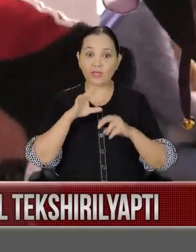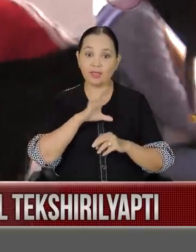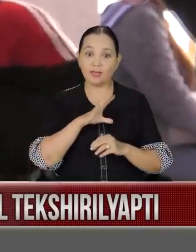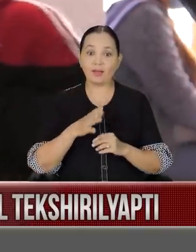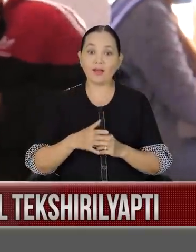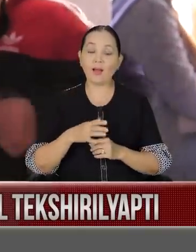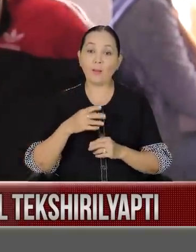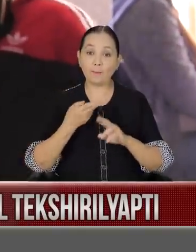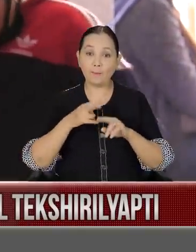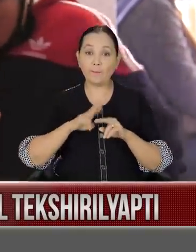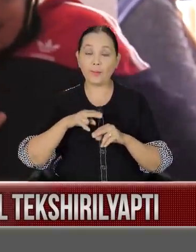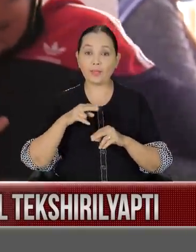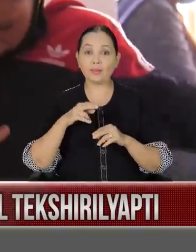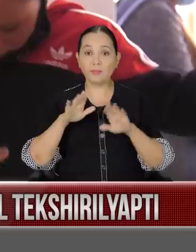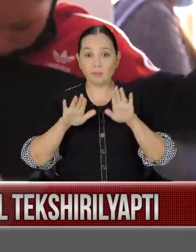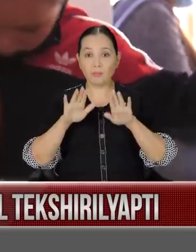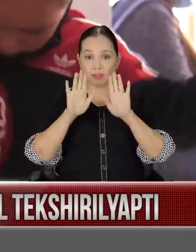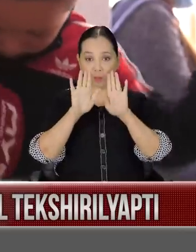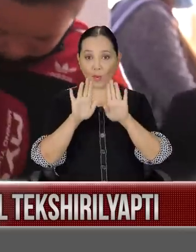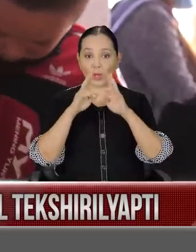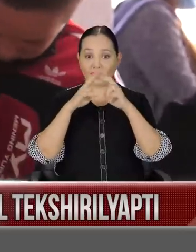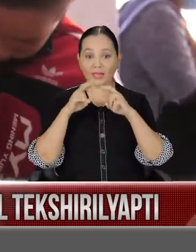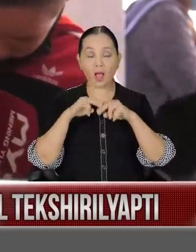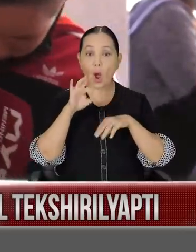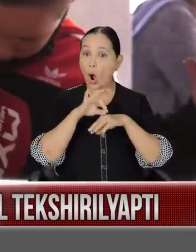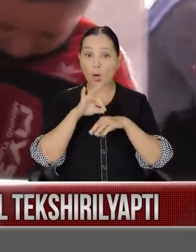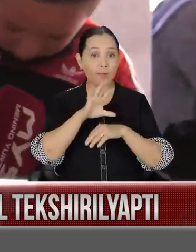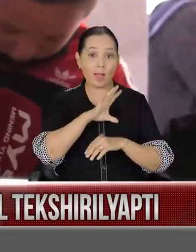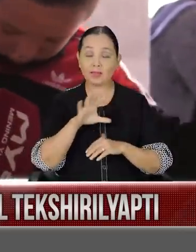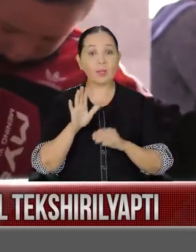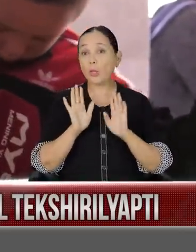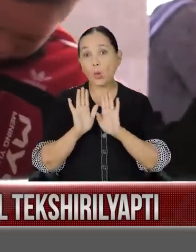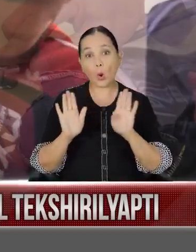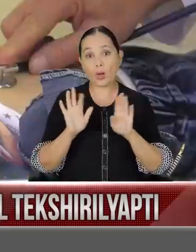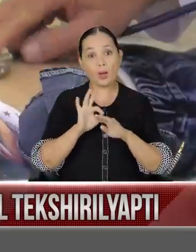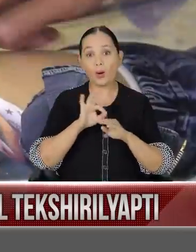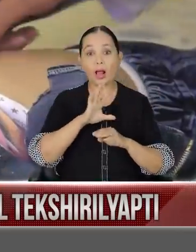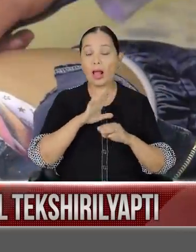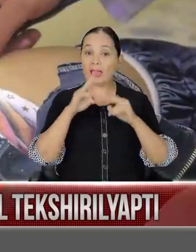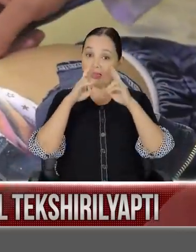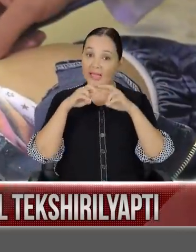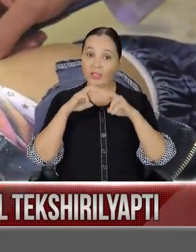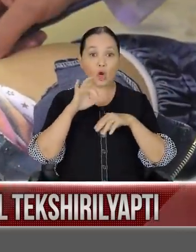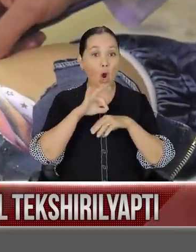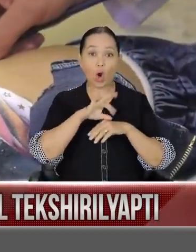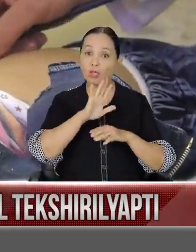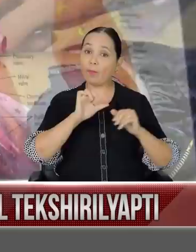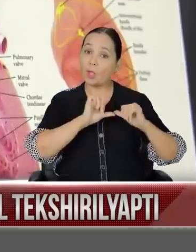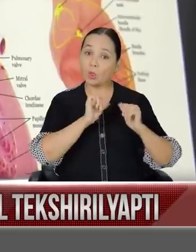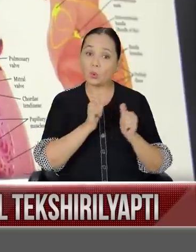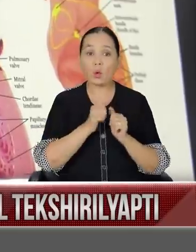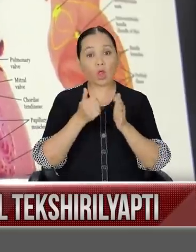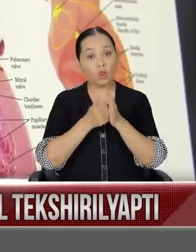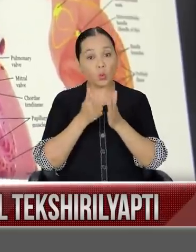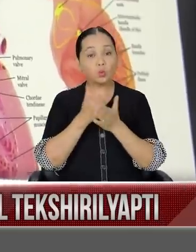Menga. Shuning tekshirdimi? Og'rimadimi? Yo'q. Tekşiruvlar da oğramaydıgan yürekçenin